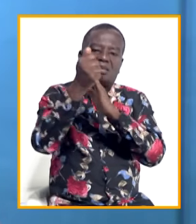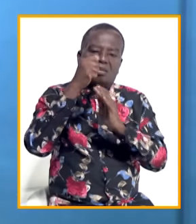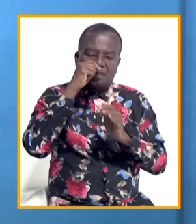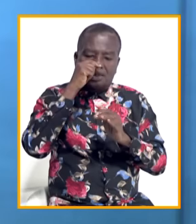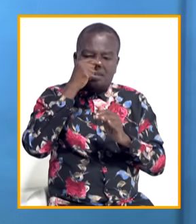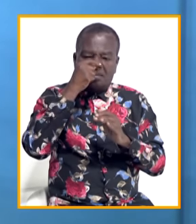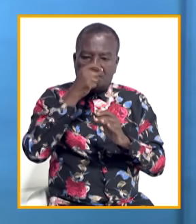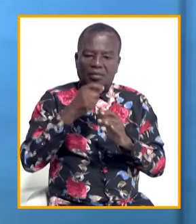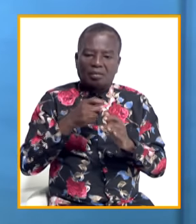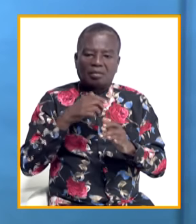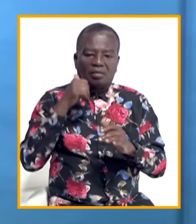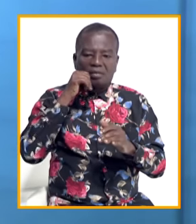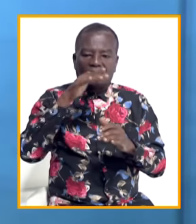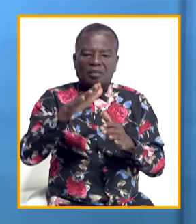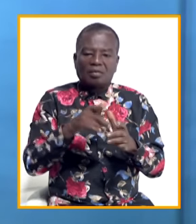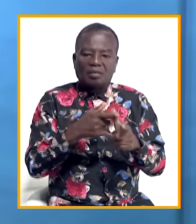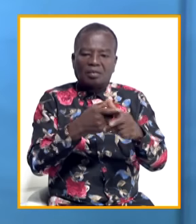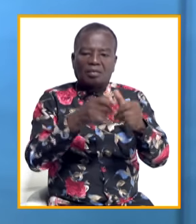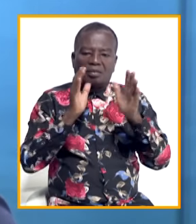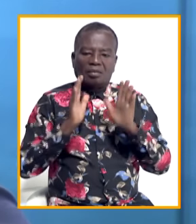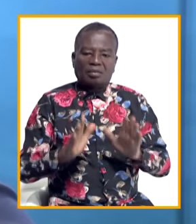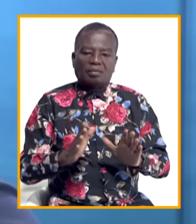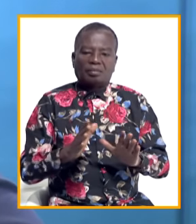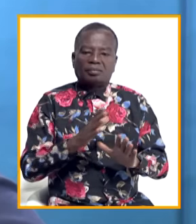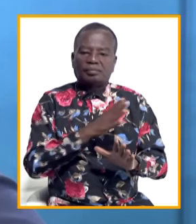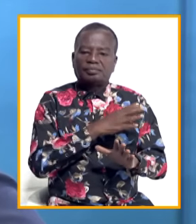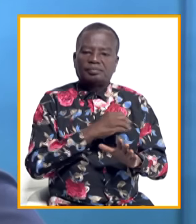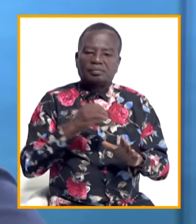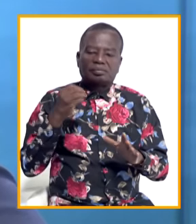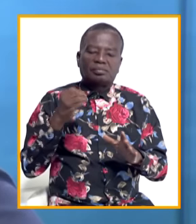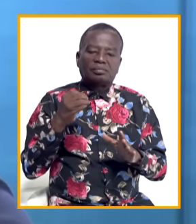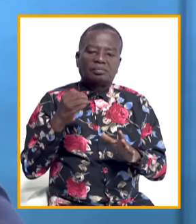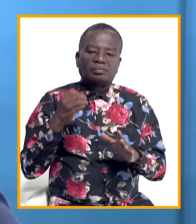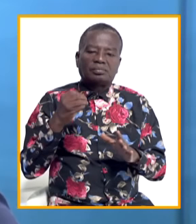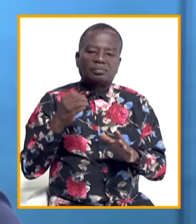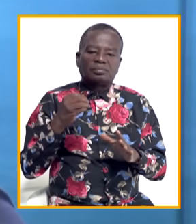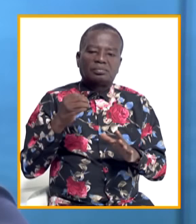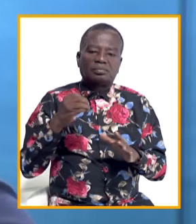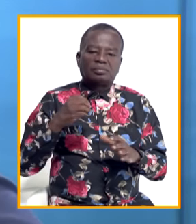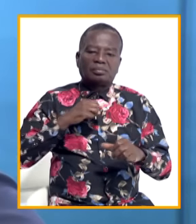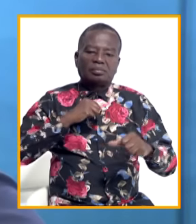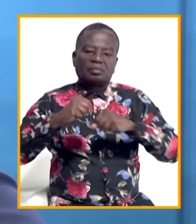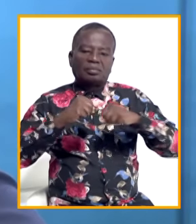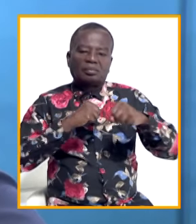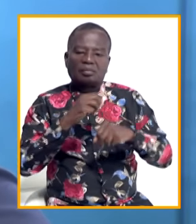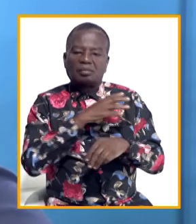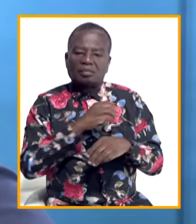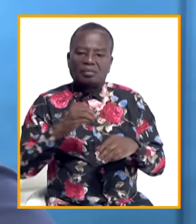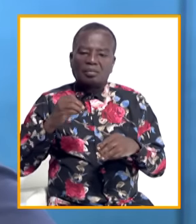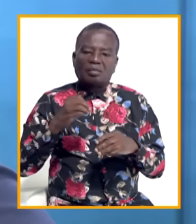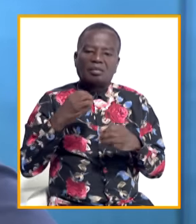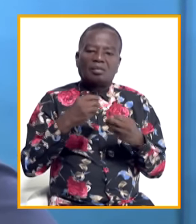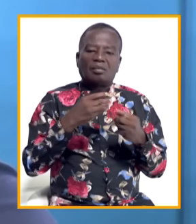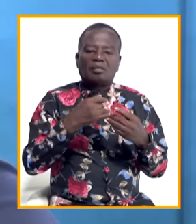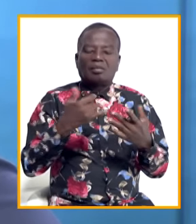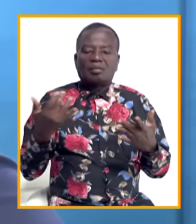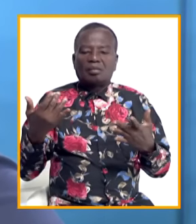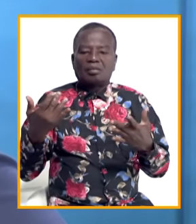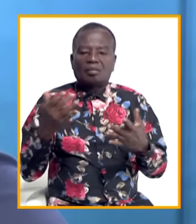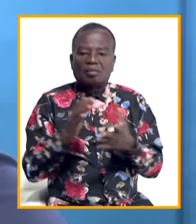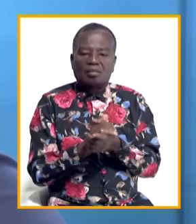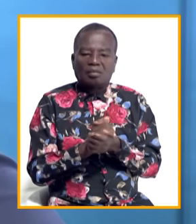athlétisme Marie-Josée Talou, Kone Mabundu, Jessica, au taekwondo aussi, Sheikh Salah, Babi Ruth et Batili Astan,